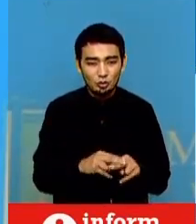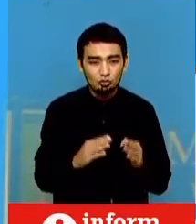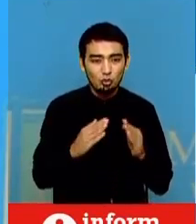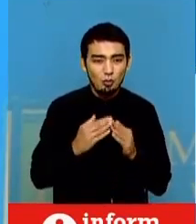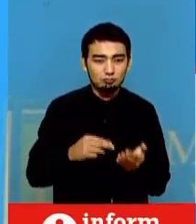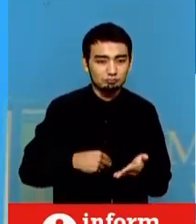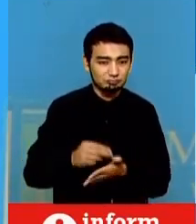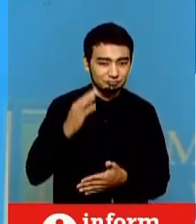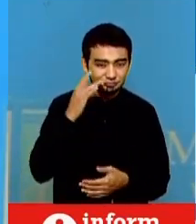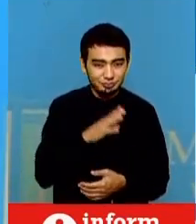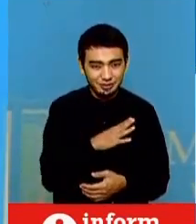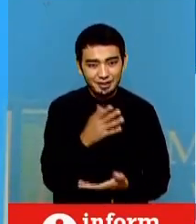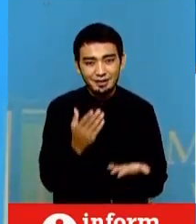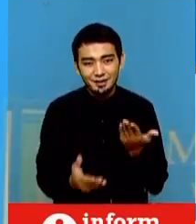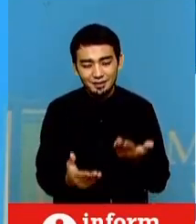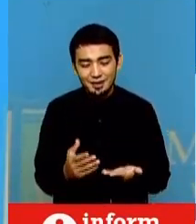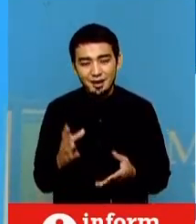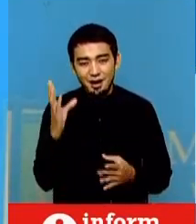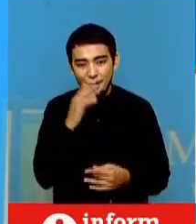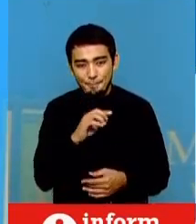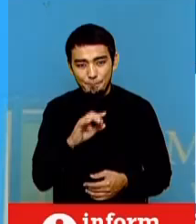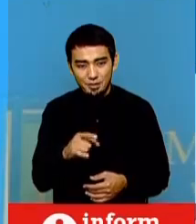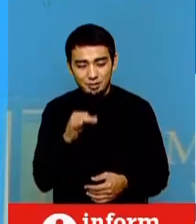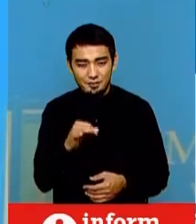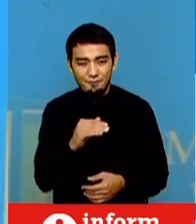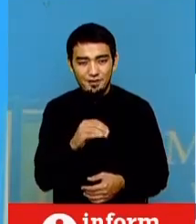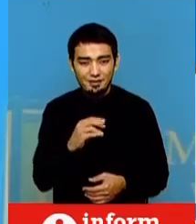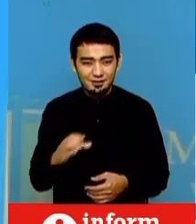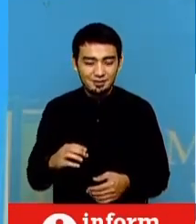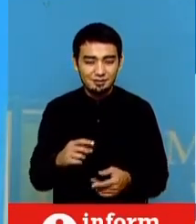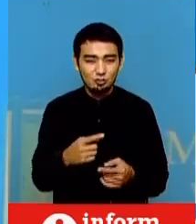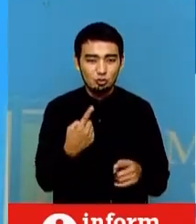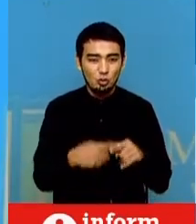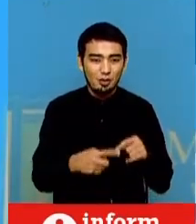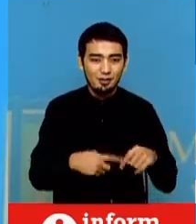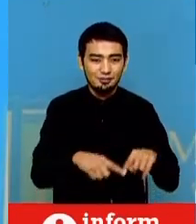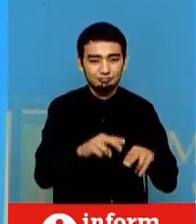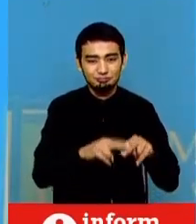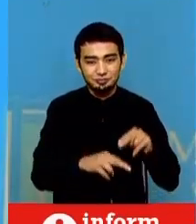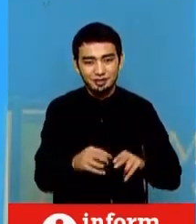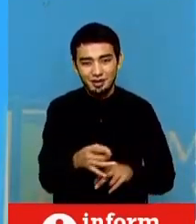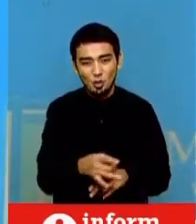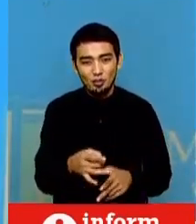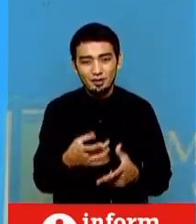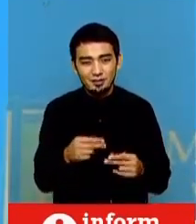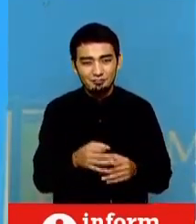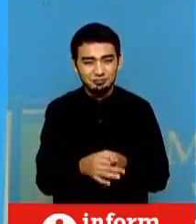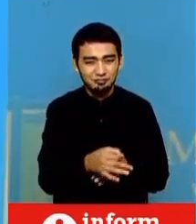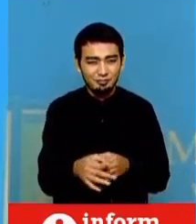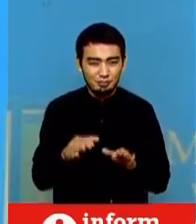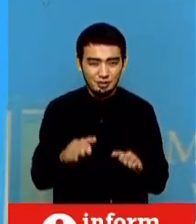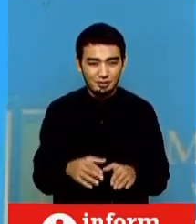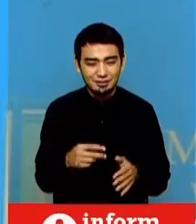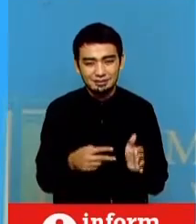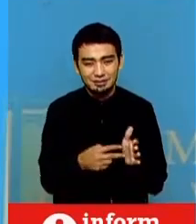приобрести жилье или смогли бы финансировать те организации, которые бы начали строить в регионах жилье по